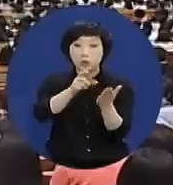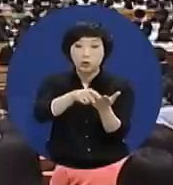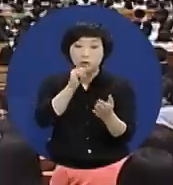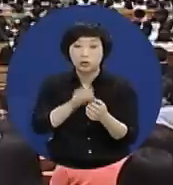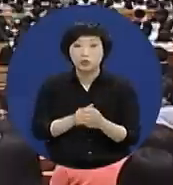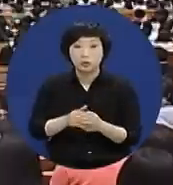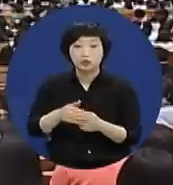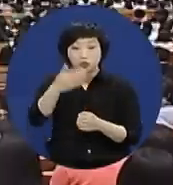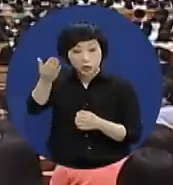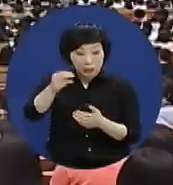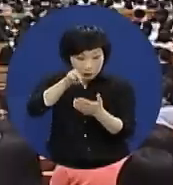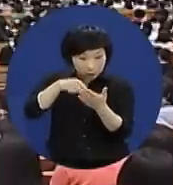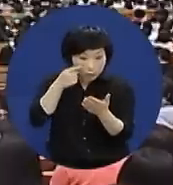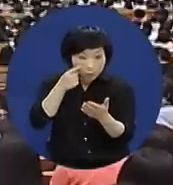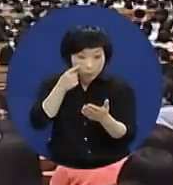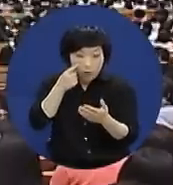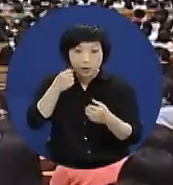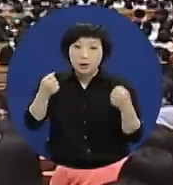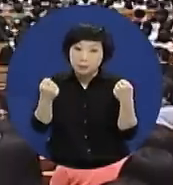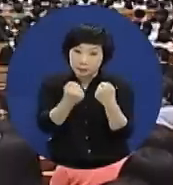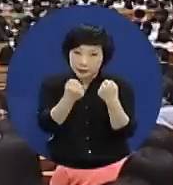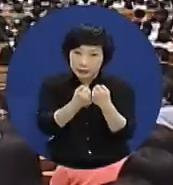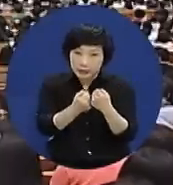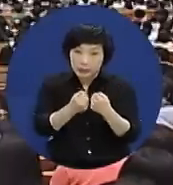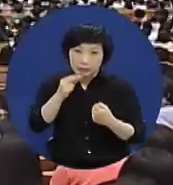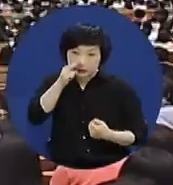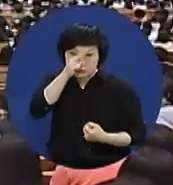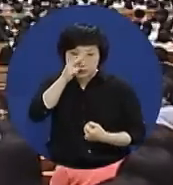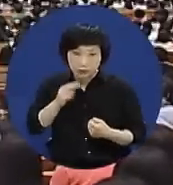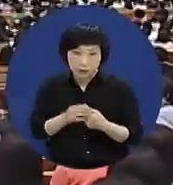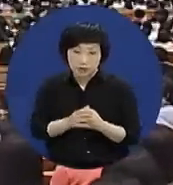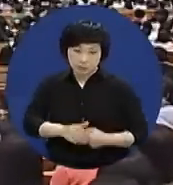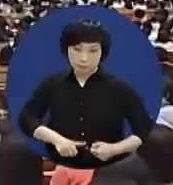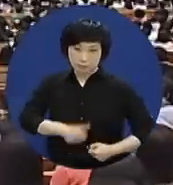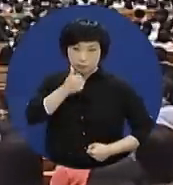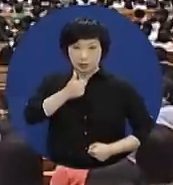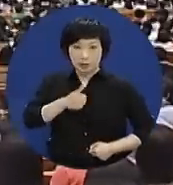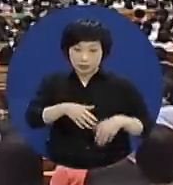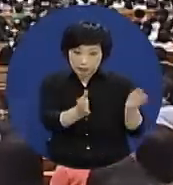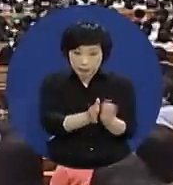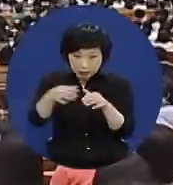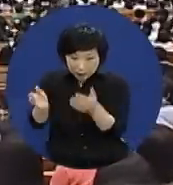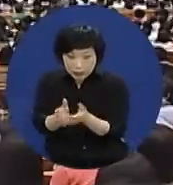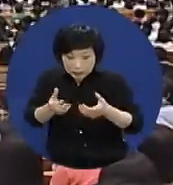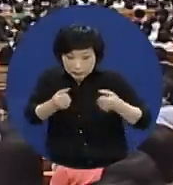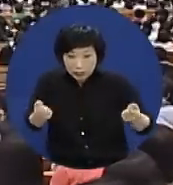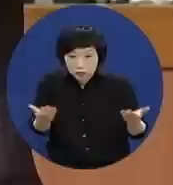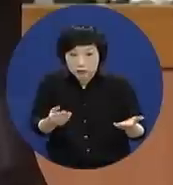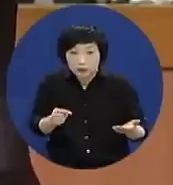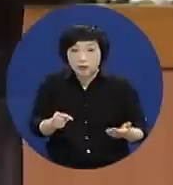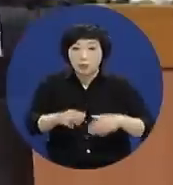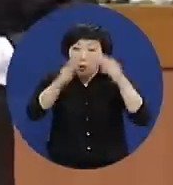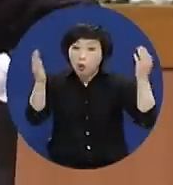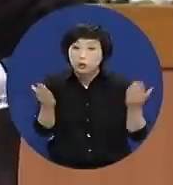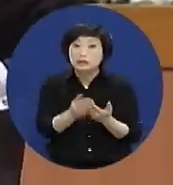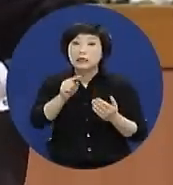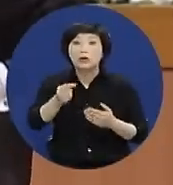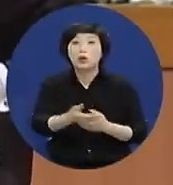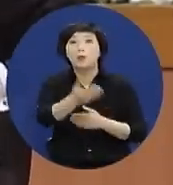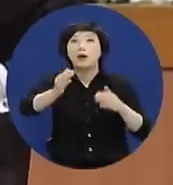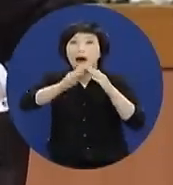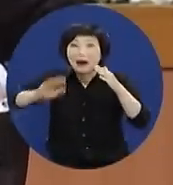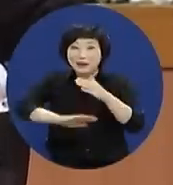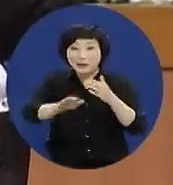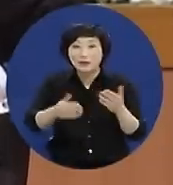の聖書箇所に何と言ってますか争いそみ憤り怒り破神利己